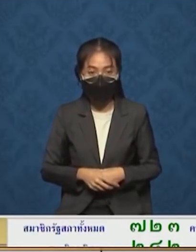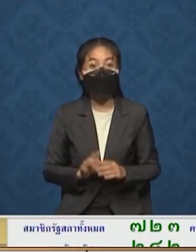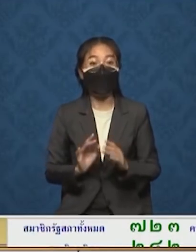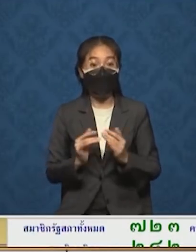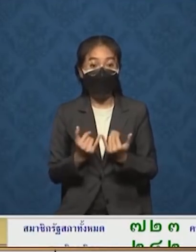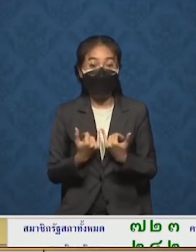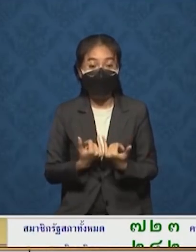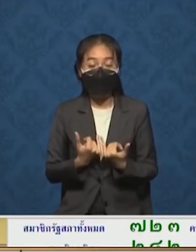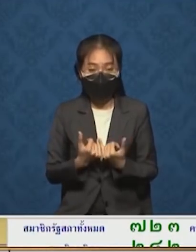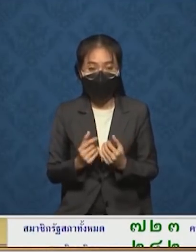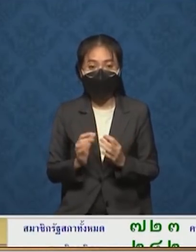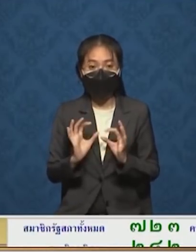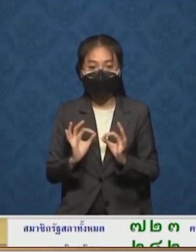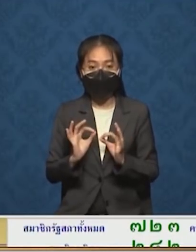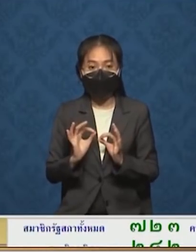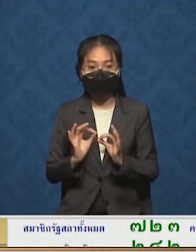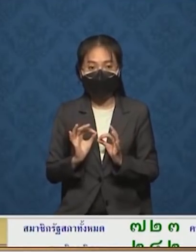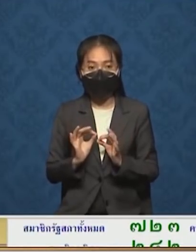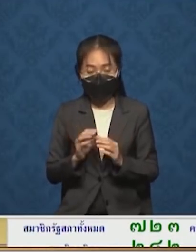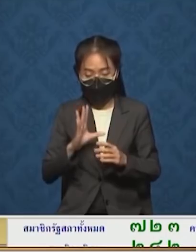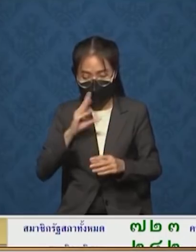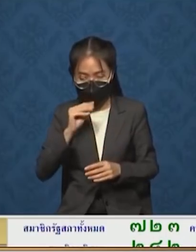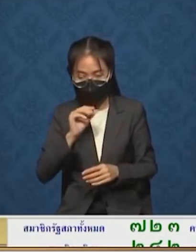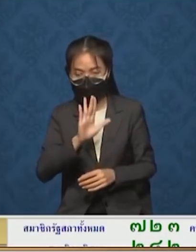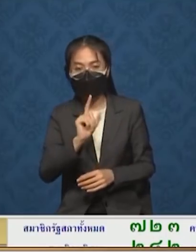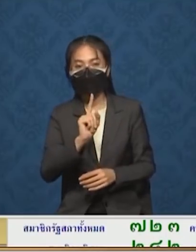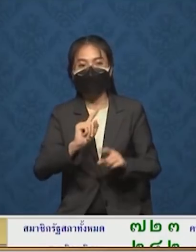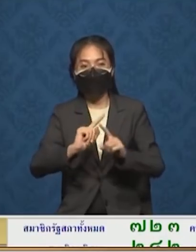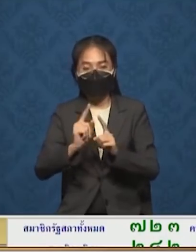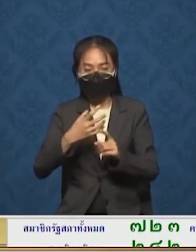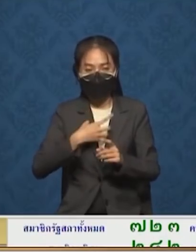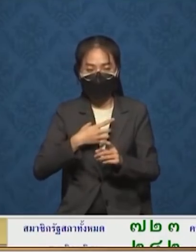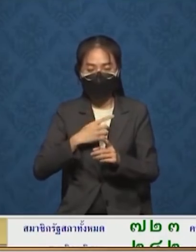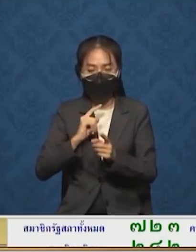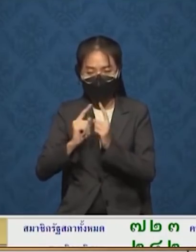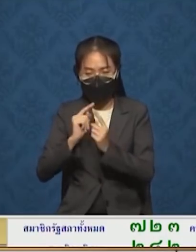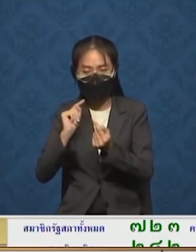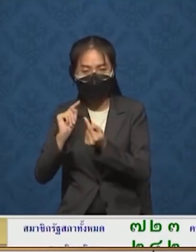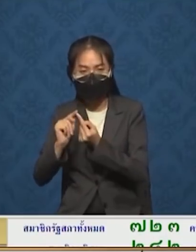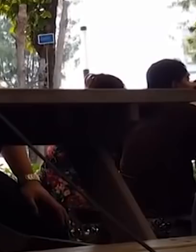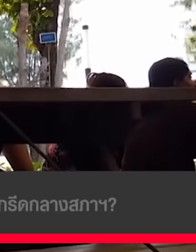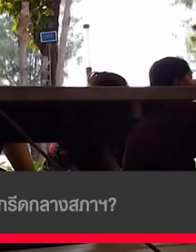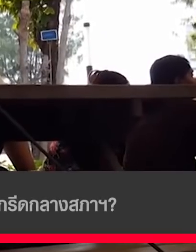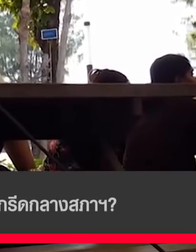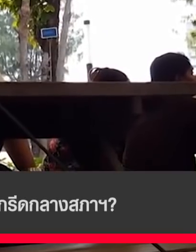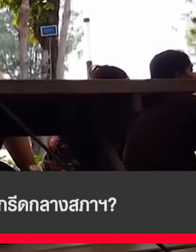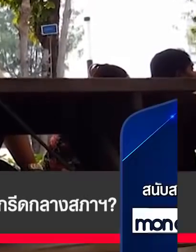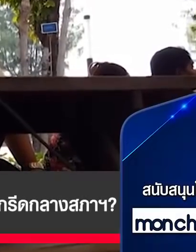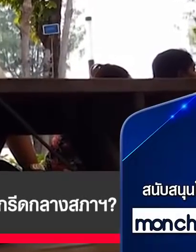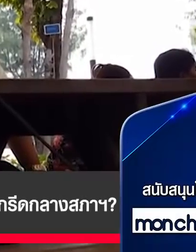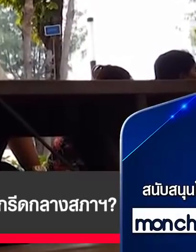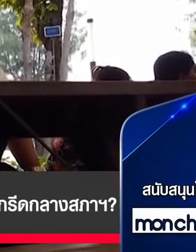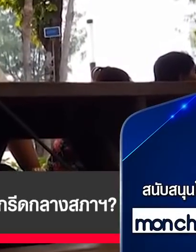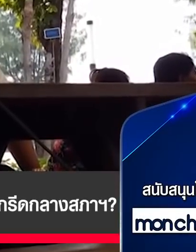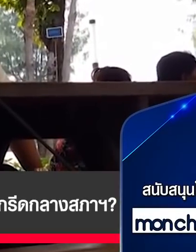ดแล้วเพราะเลยเวลาอภิปราย9นาทีแล้วและเรื่องหลังๆก็ไม่ได้เกี่ยวกับการแก้รัฐธรรมนูญสำหรับชนทิชาแจ้ง